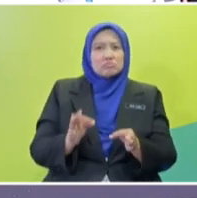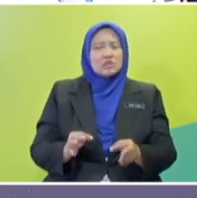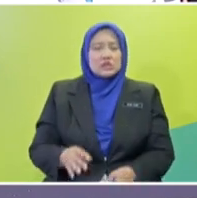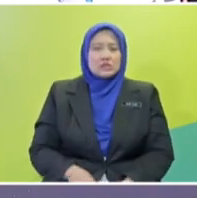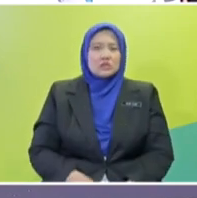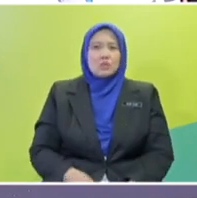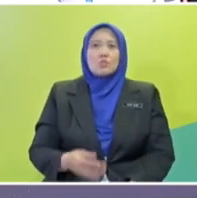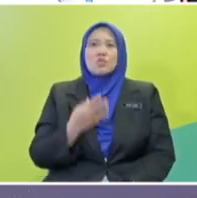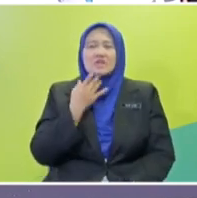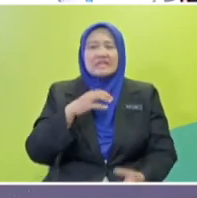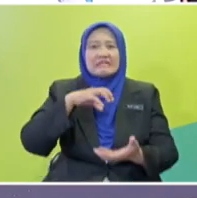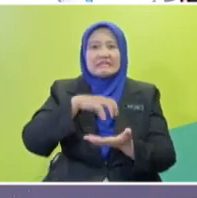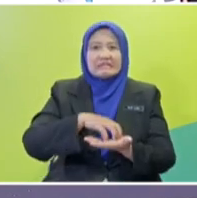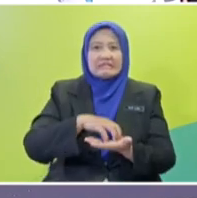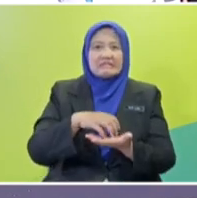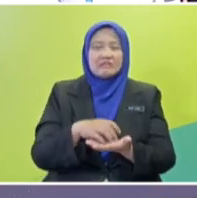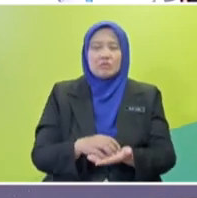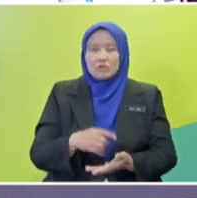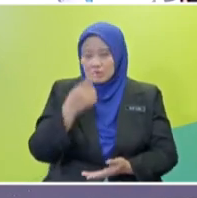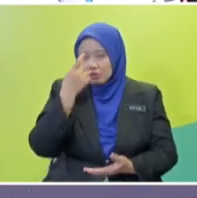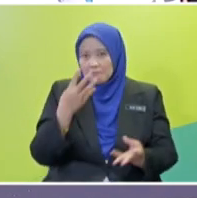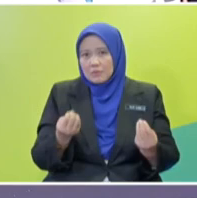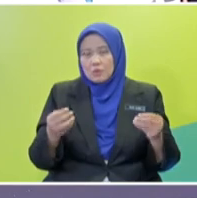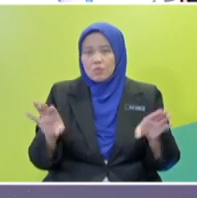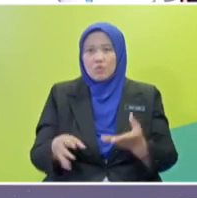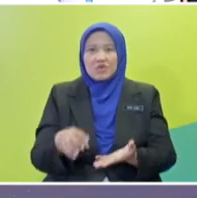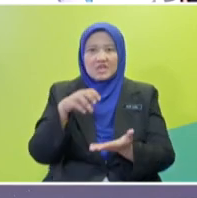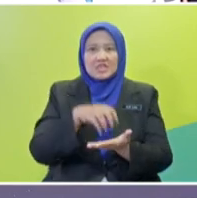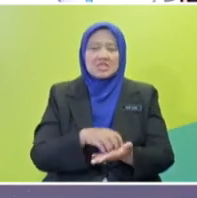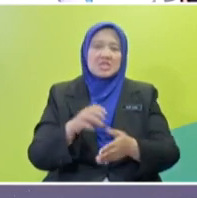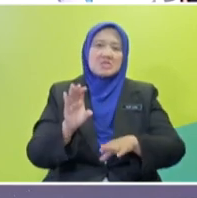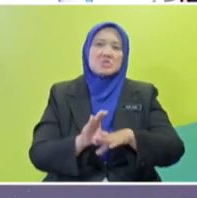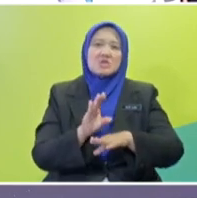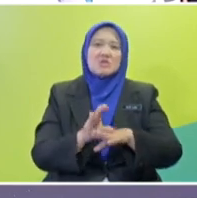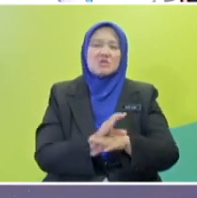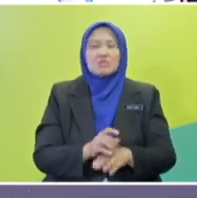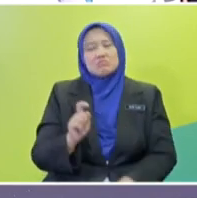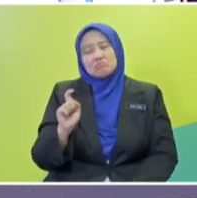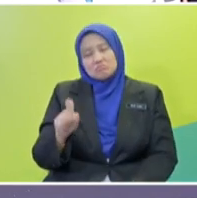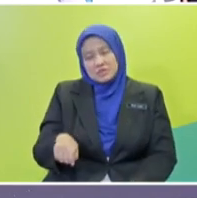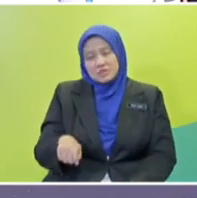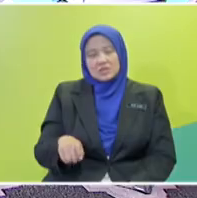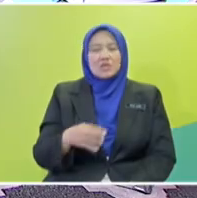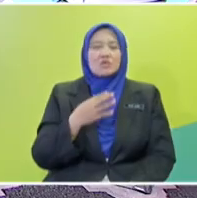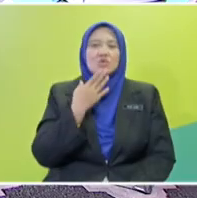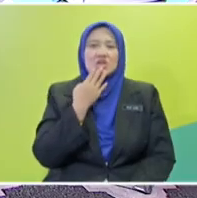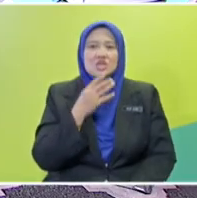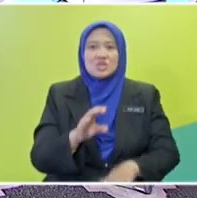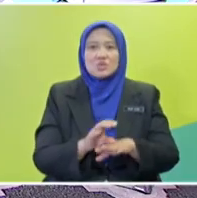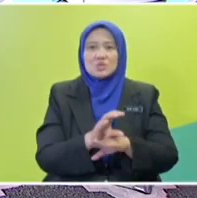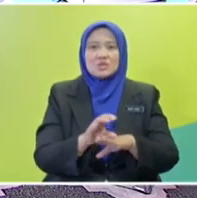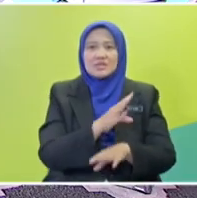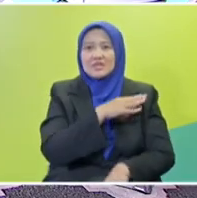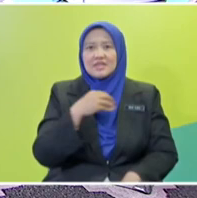ituan Ada coklat oke mungkin biasa dia hanya buah ceri satu warna merah cukuplah dua warnanya saja tetap